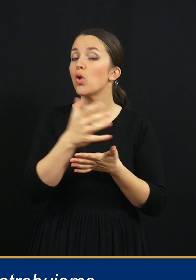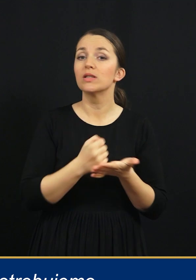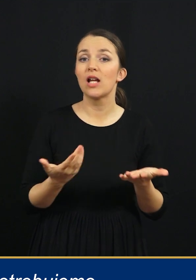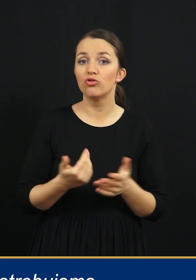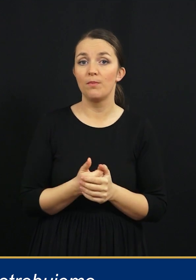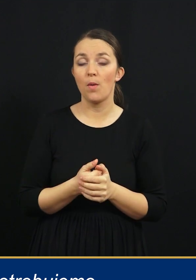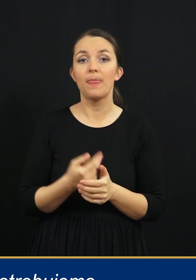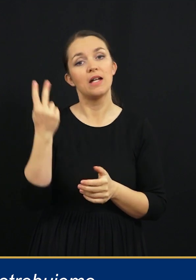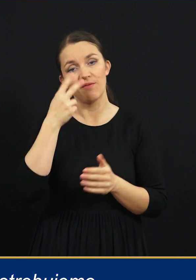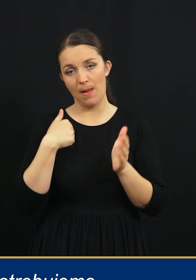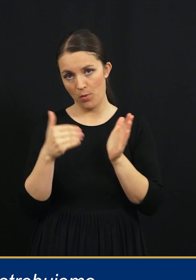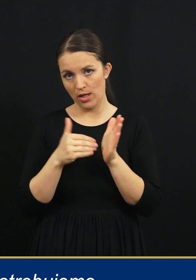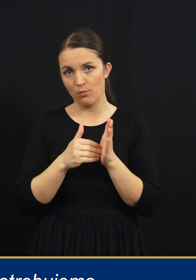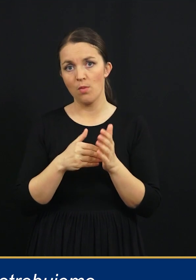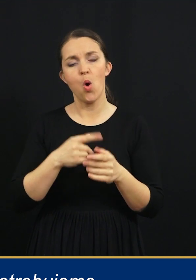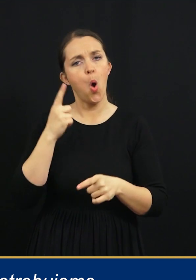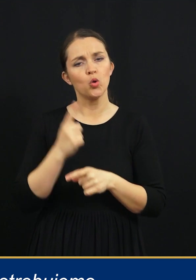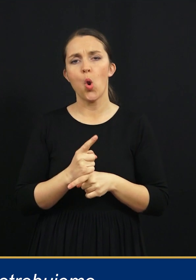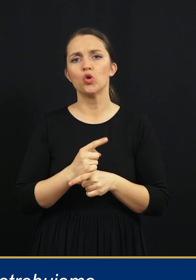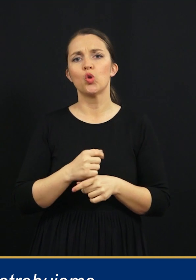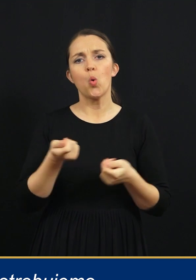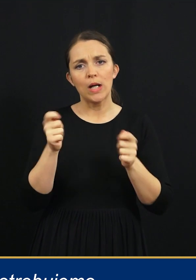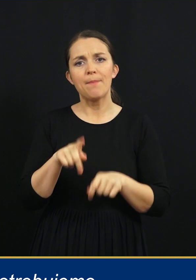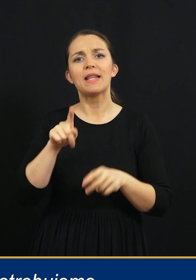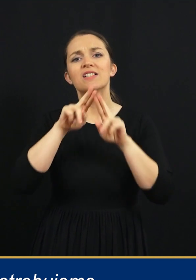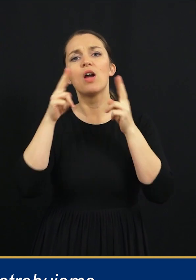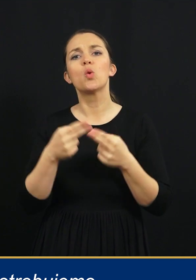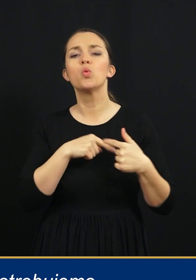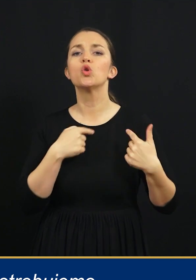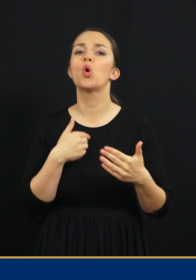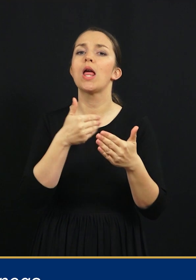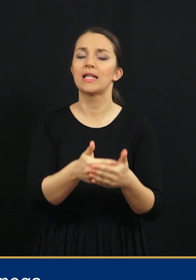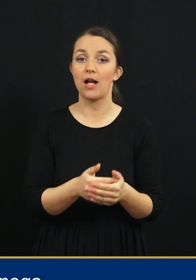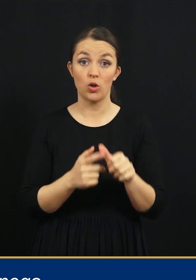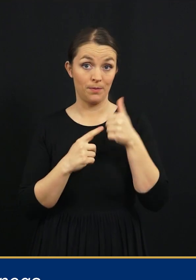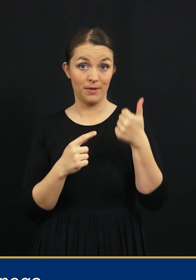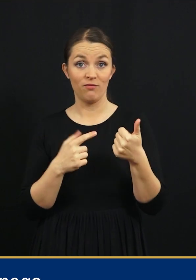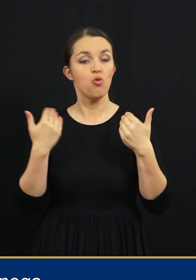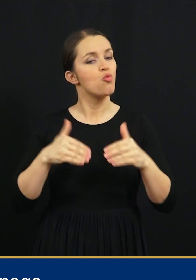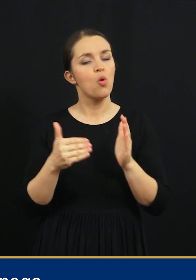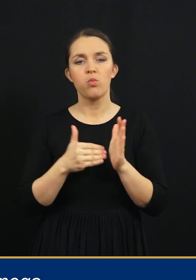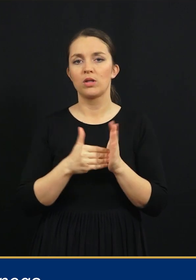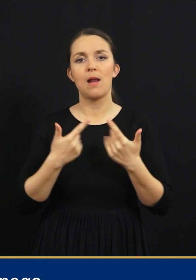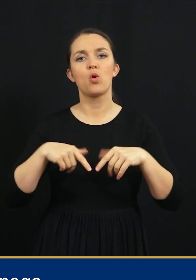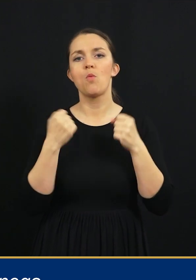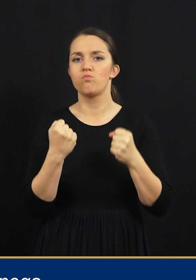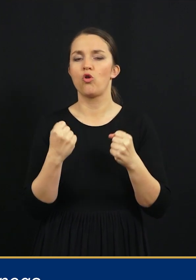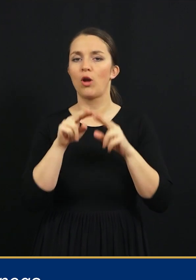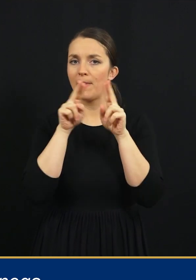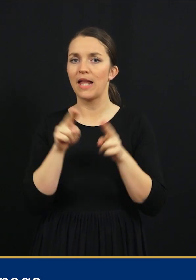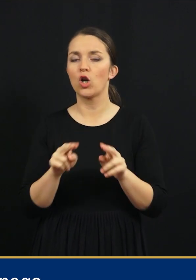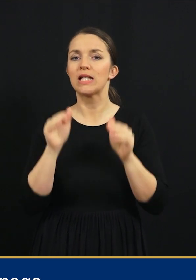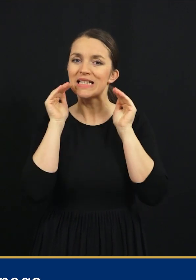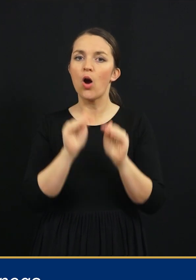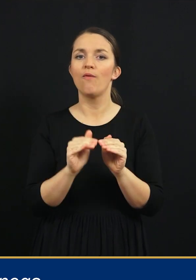dosežemo? Seveda potrebujemo odločno ukrepanje in svetovno solidarnost. Prvič, nujno potrebujemo močnega